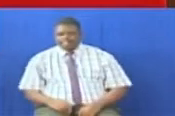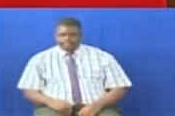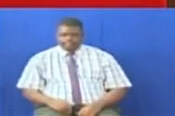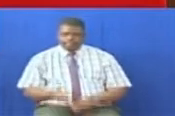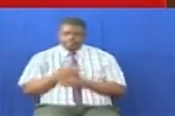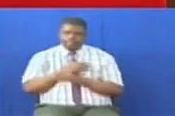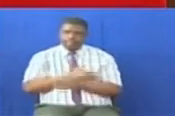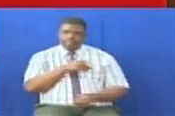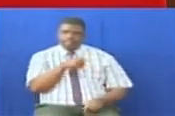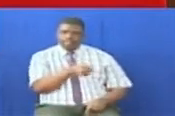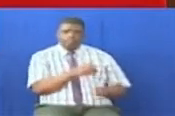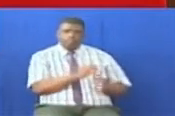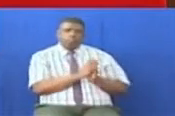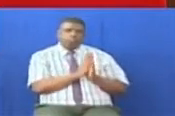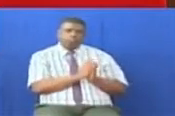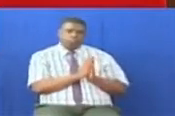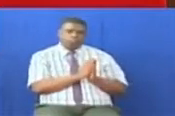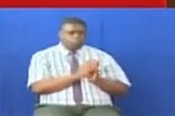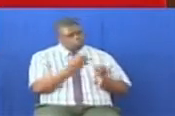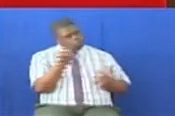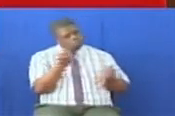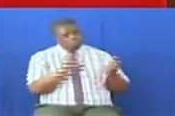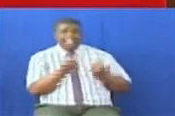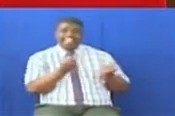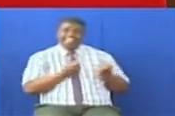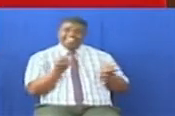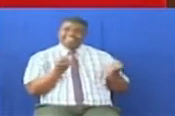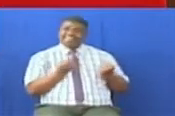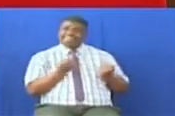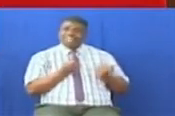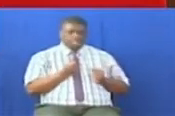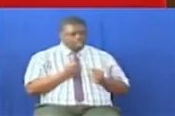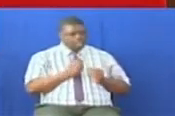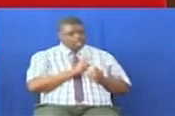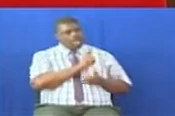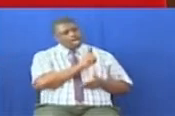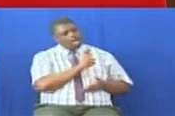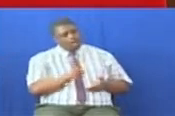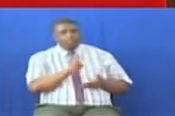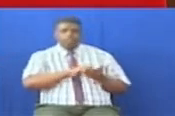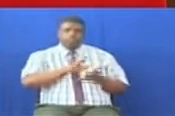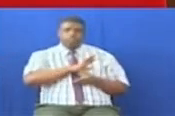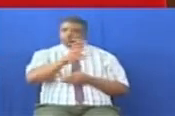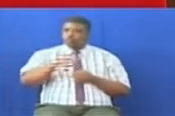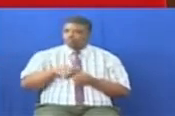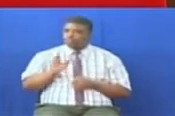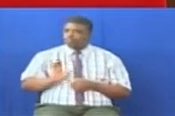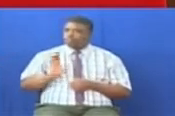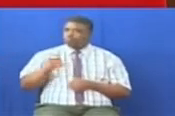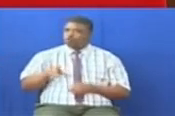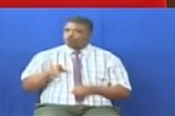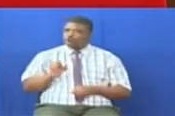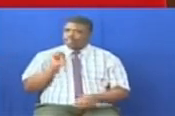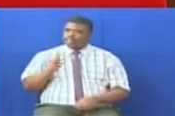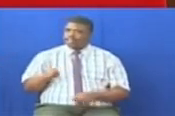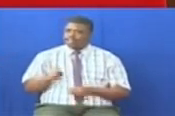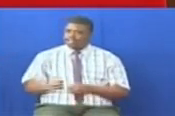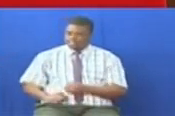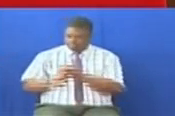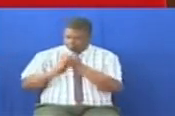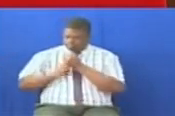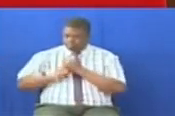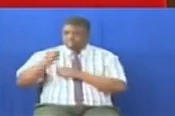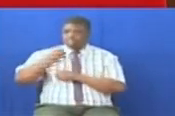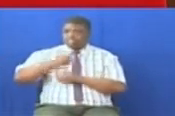hapo niwashukuru sana wakurugenzi wa halmashauri zote za mkoa wa Iringa kwa kunipa sapoti kubwa katika kazi zangu za ubunge.